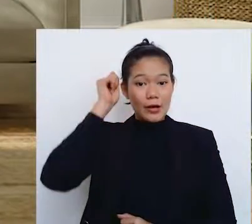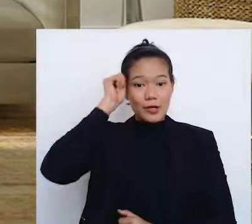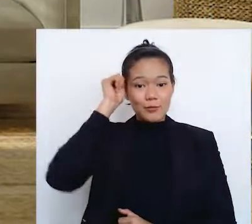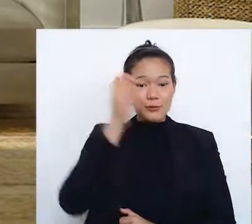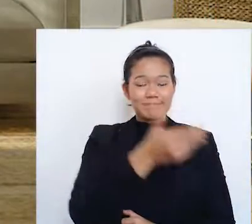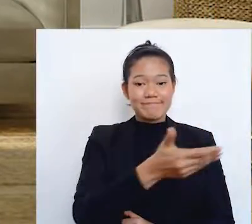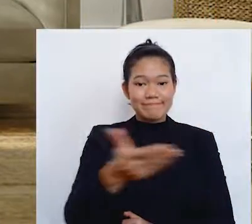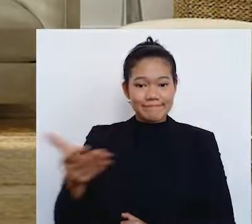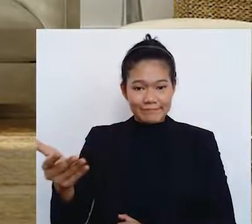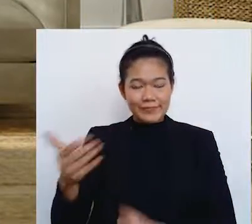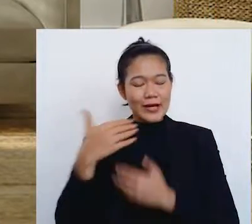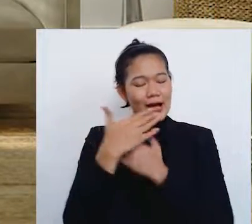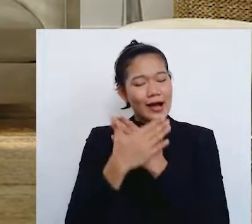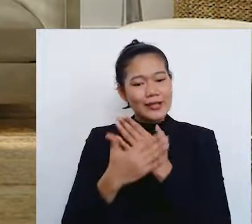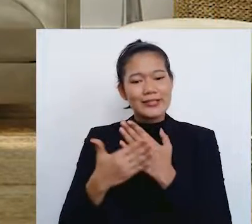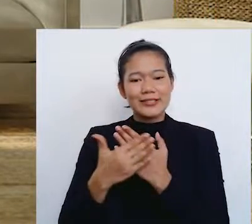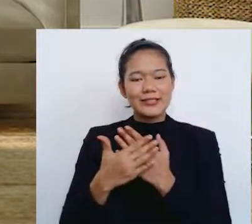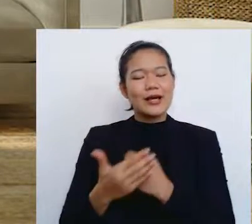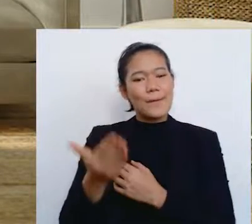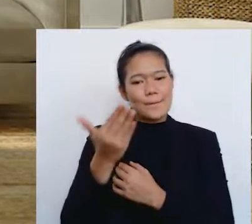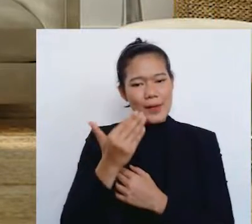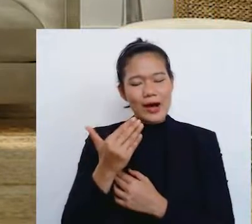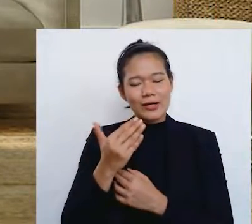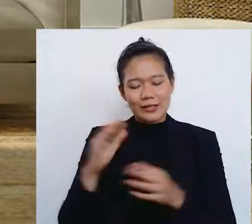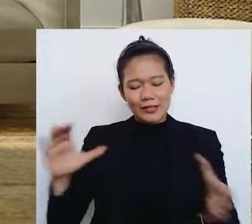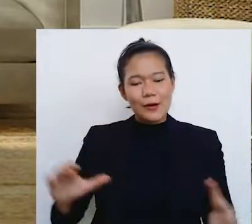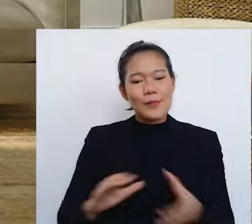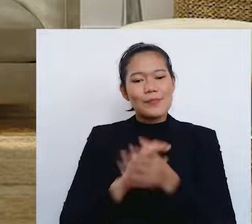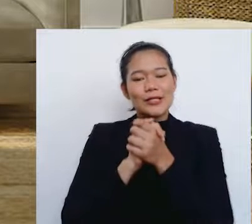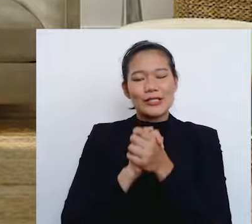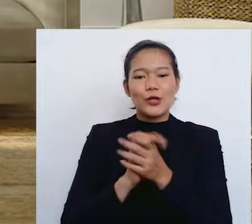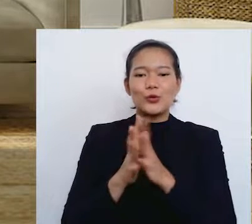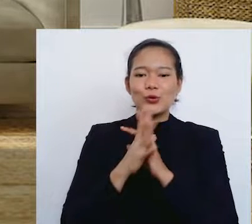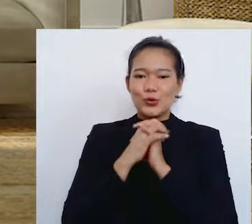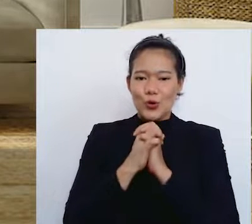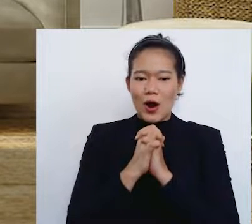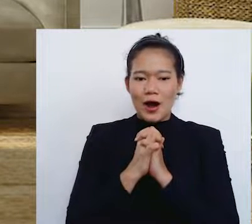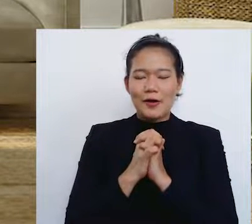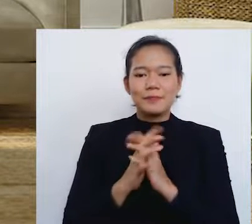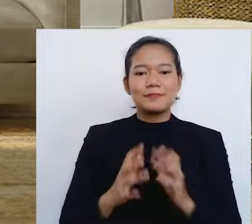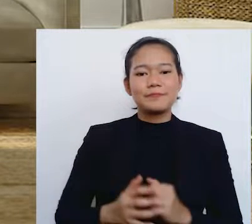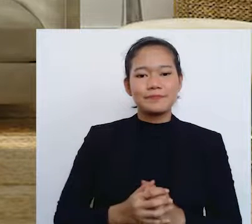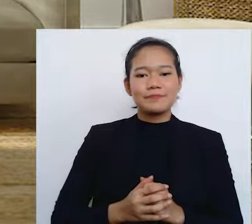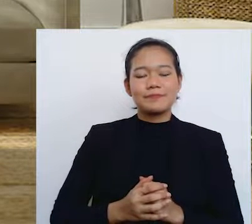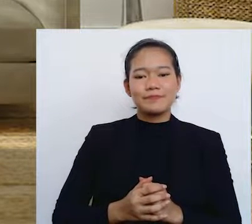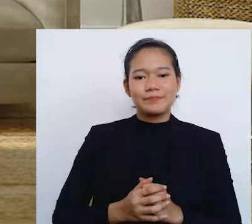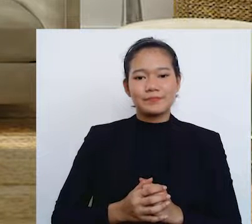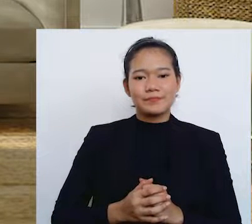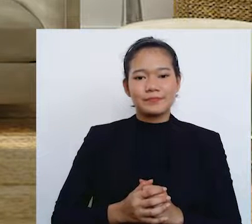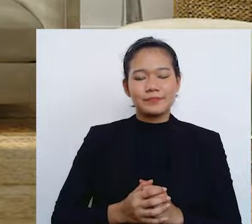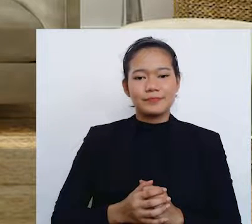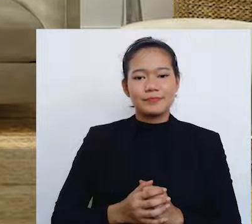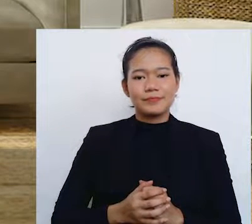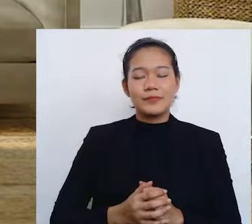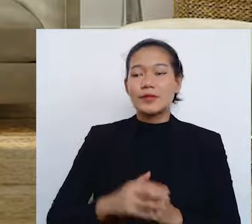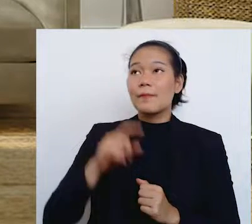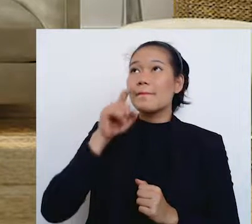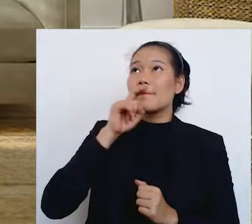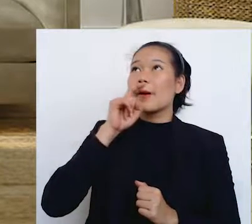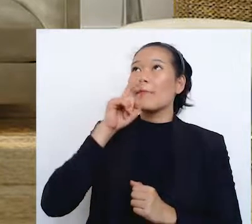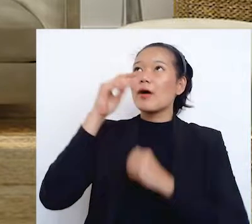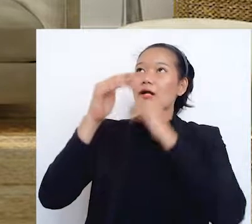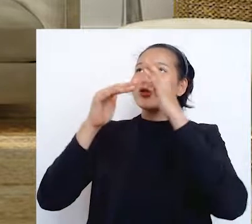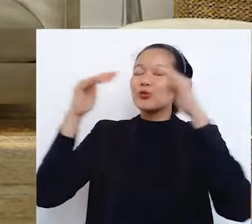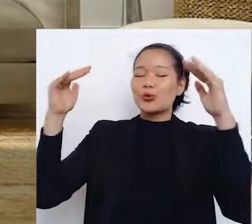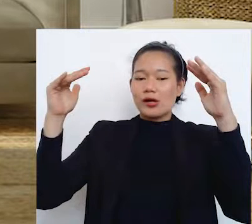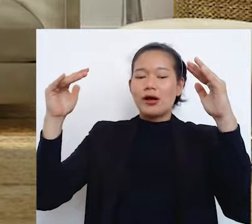Bapak, Ibu, saudara-saudari yang terkasih, mari kita bersatu di dalam doa. Mari kita berdoa.